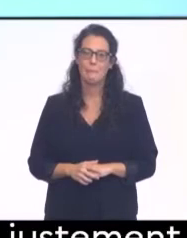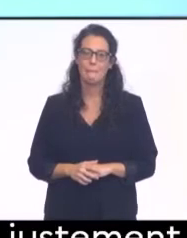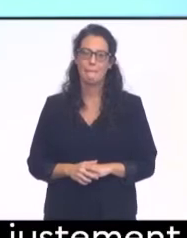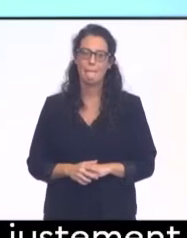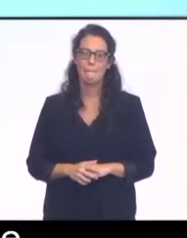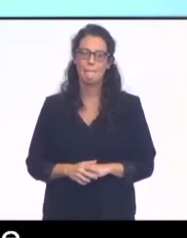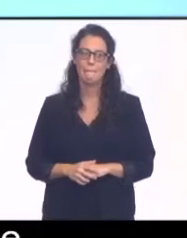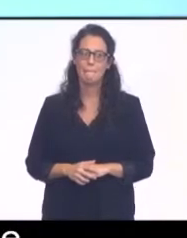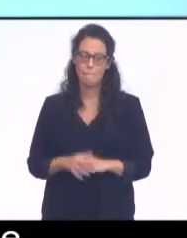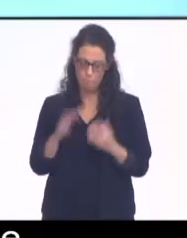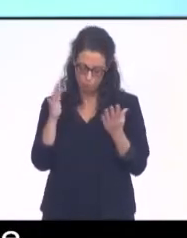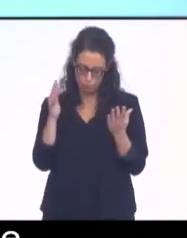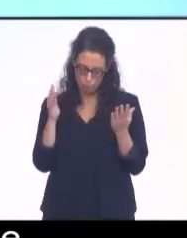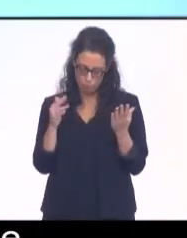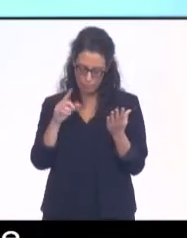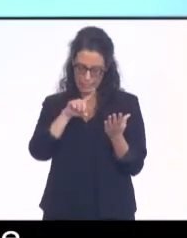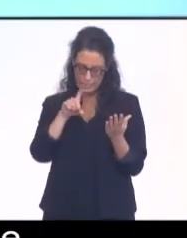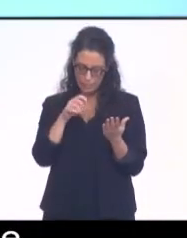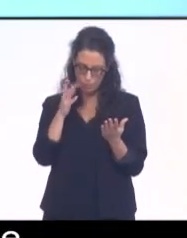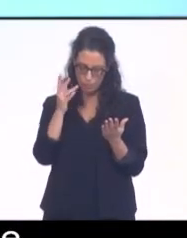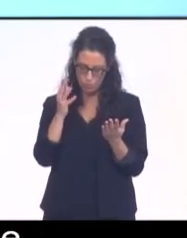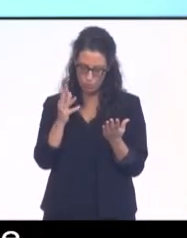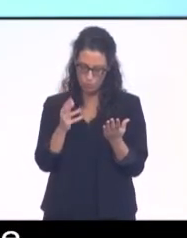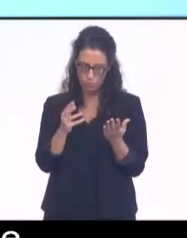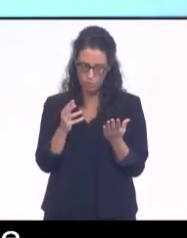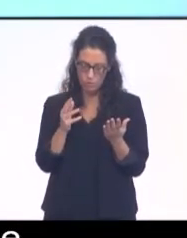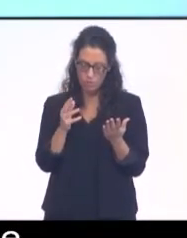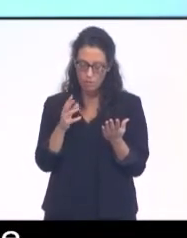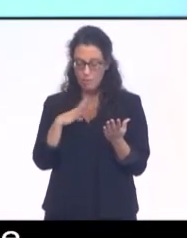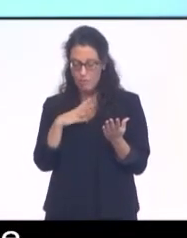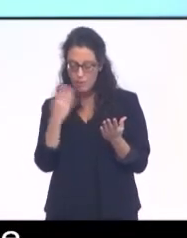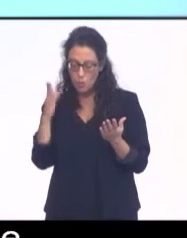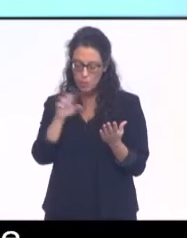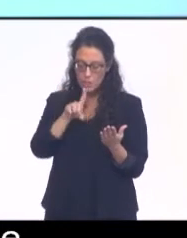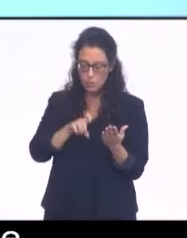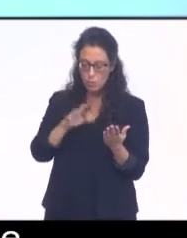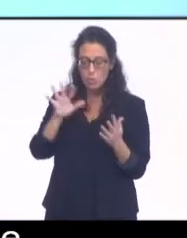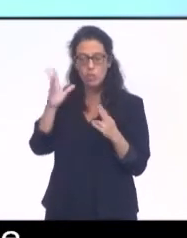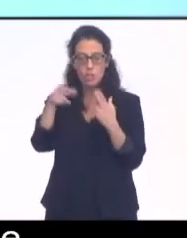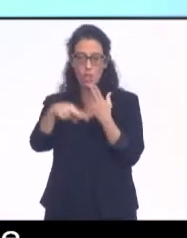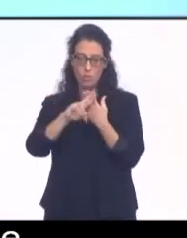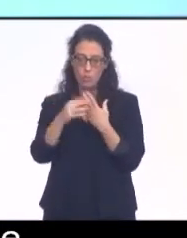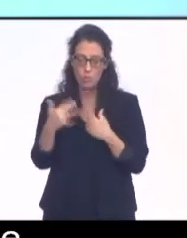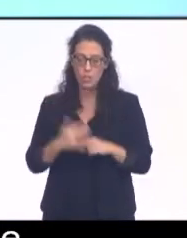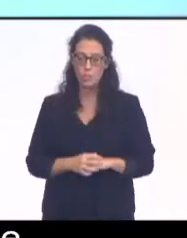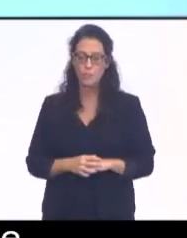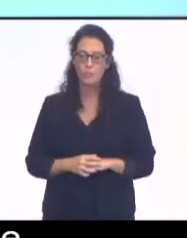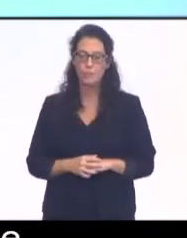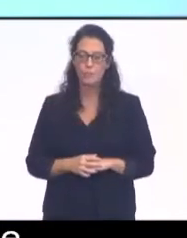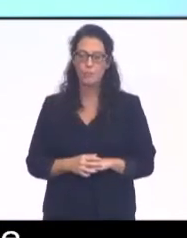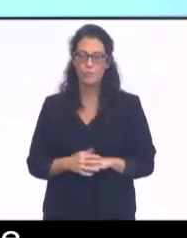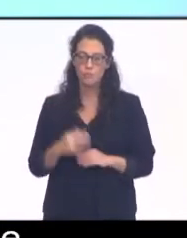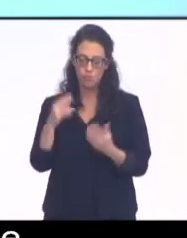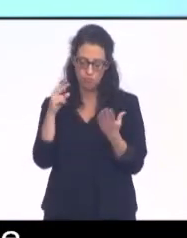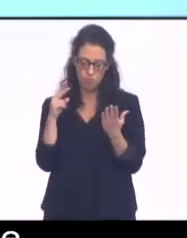Je regarde s'il y en a encore. Il y avait d'autres questions, mais qui ont été abordées au cours de la conférence de presse. Je